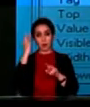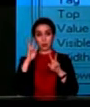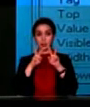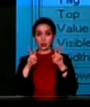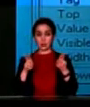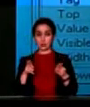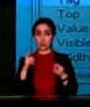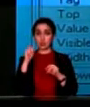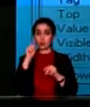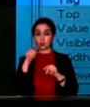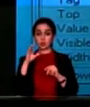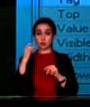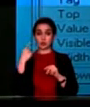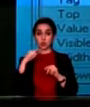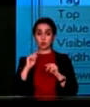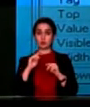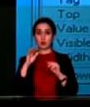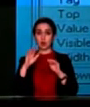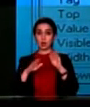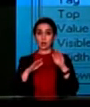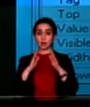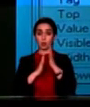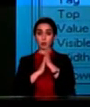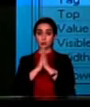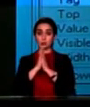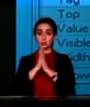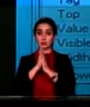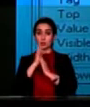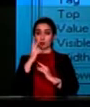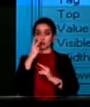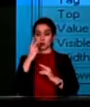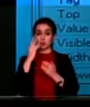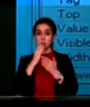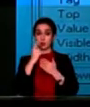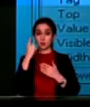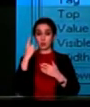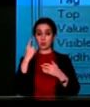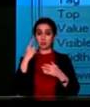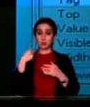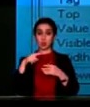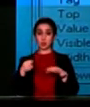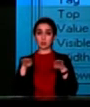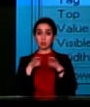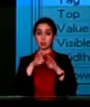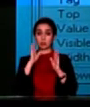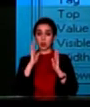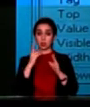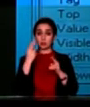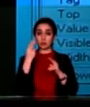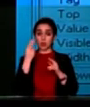xossada son qiymatini o'sish qadami ko'rsatiladi. Dastlab u 1 soniga teng bo'ladi.